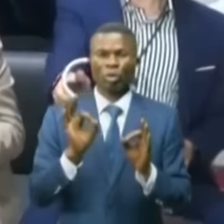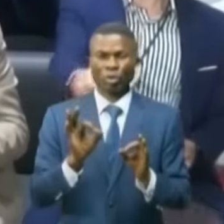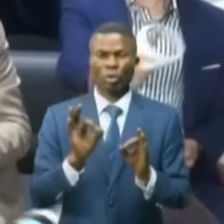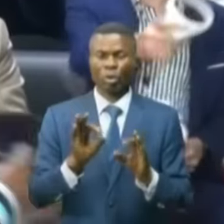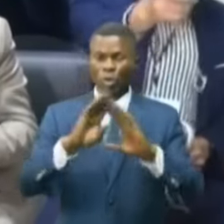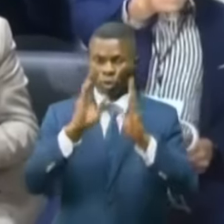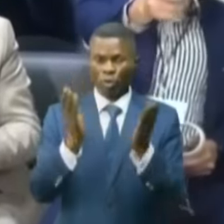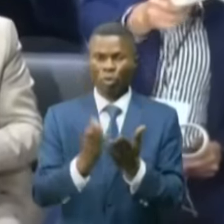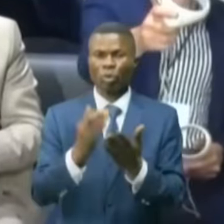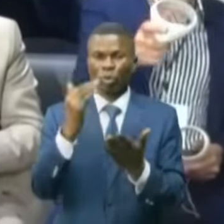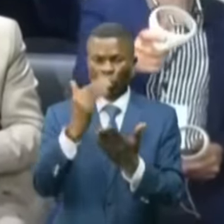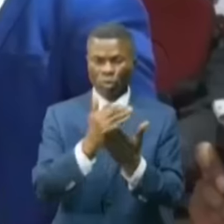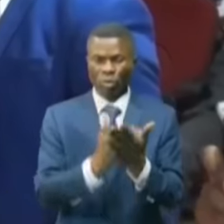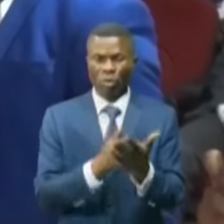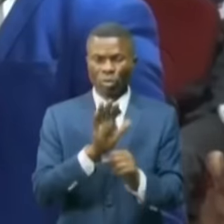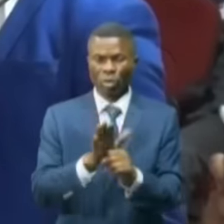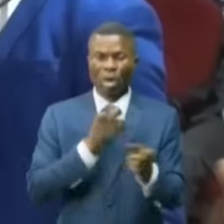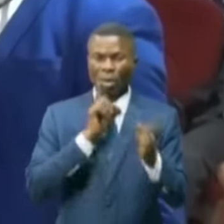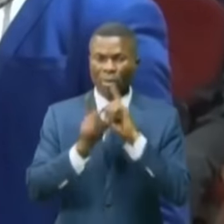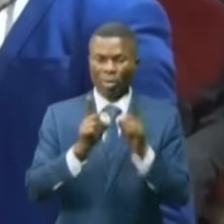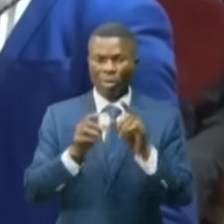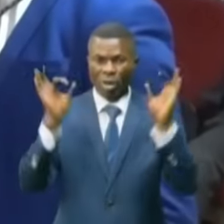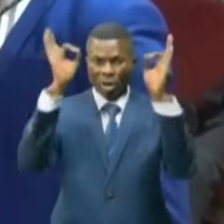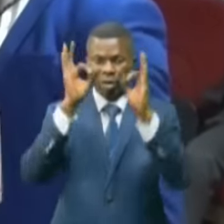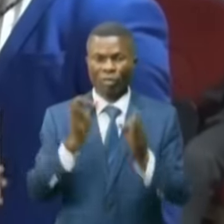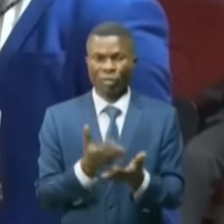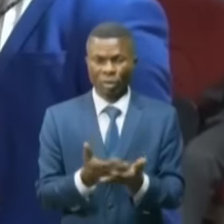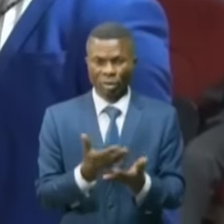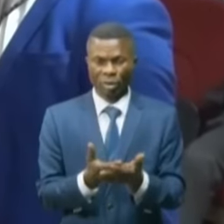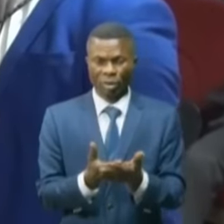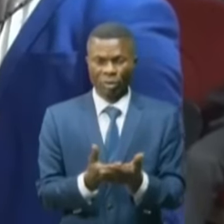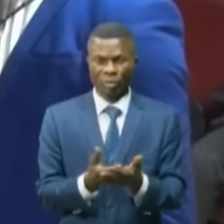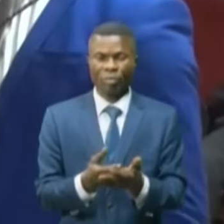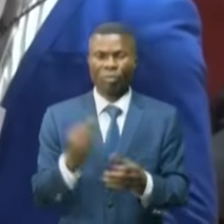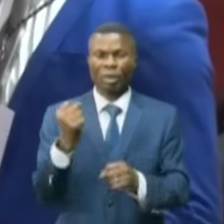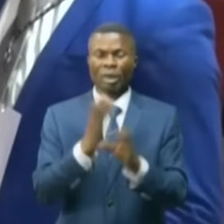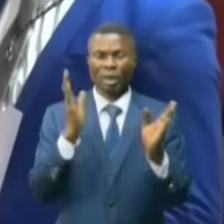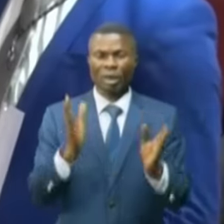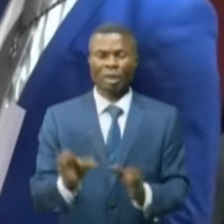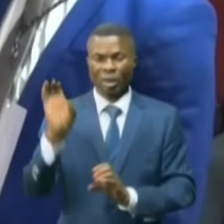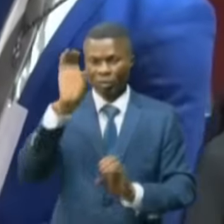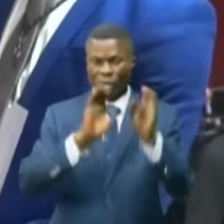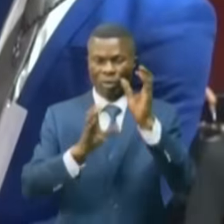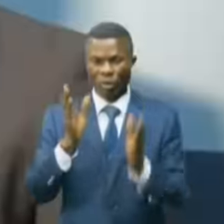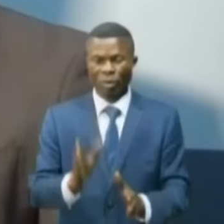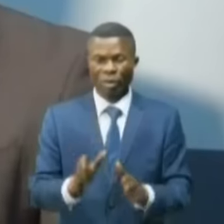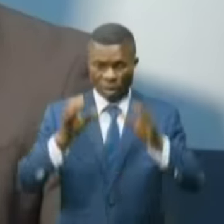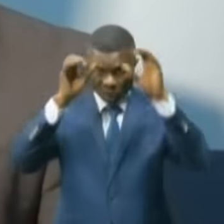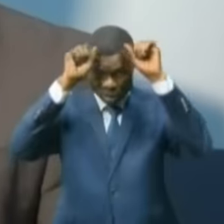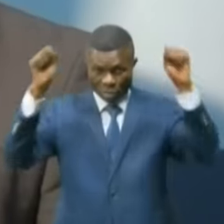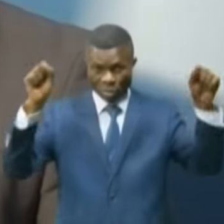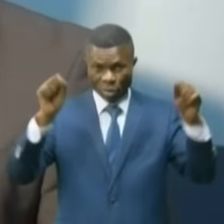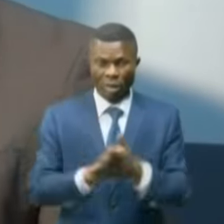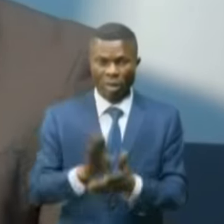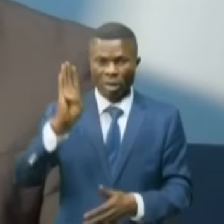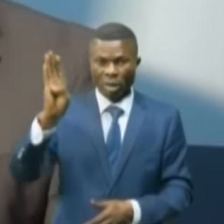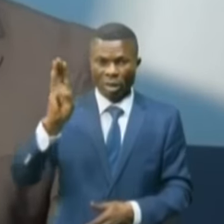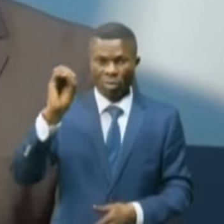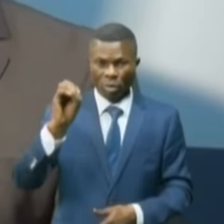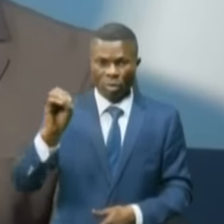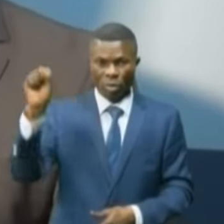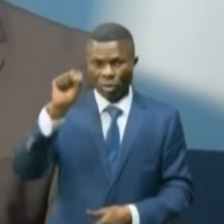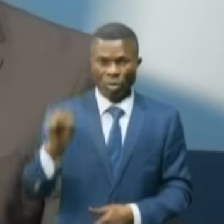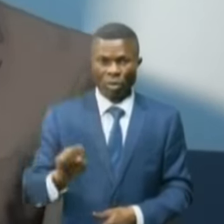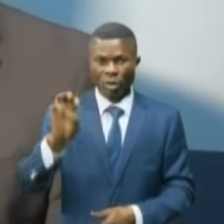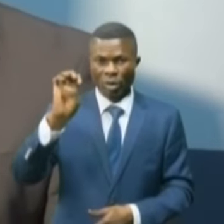sont autant de sujets développés lors de ces assises par les personnalités scientifiques, le président Bossembe du